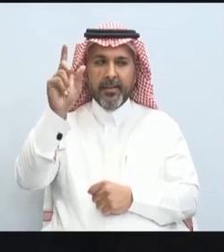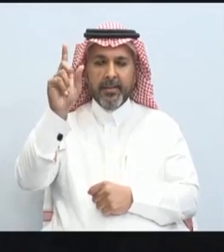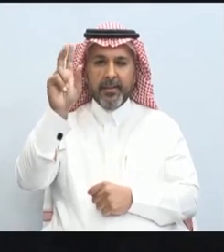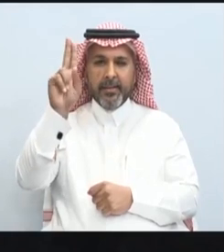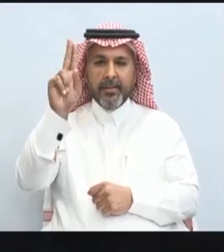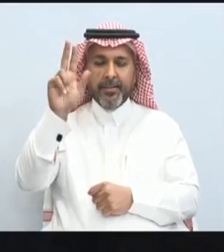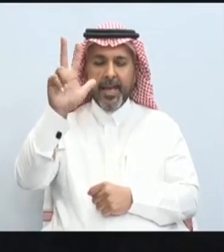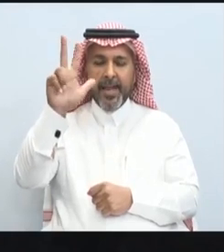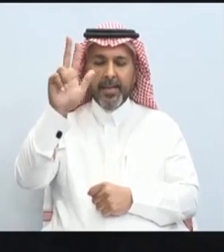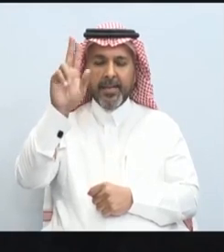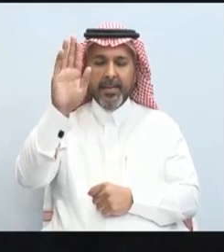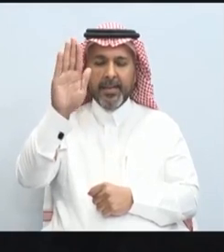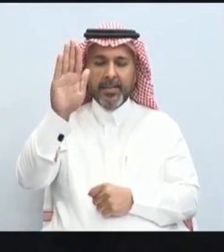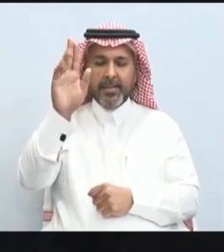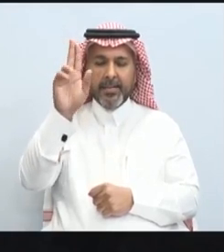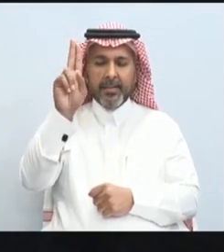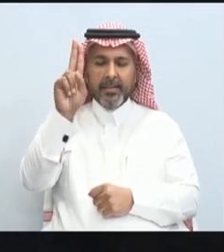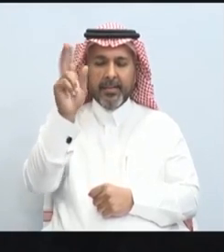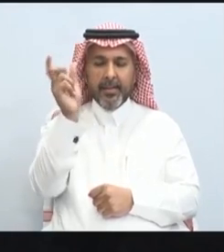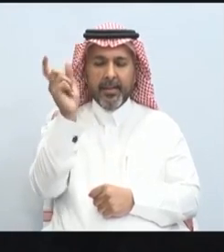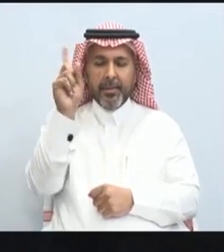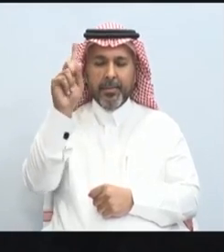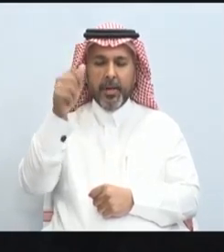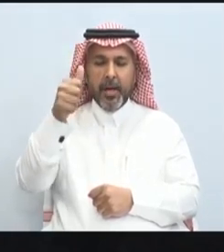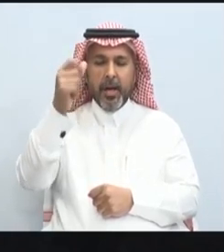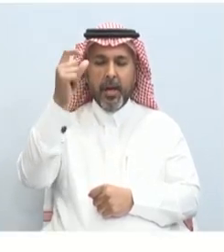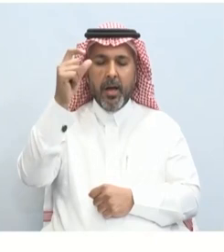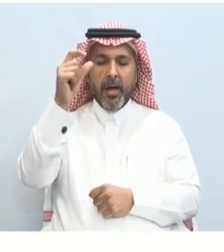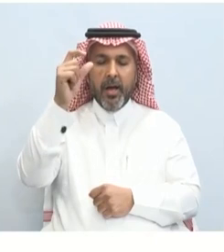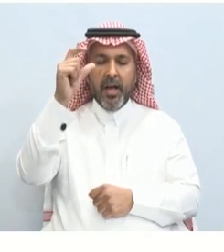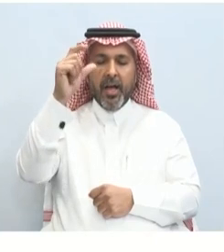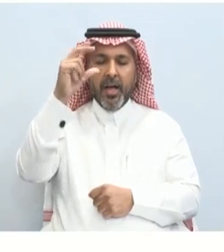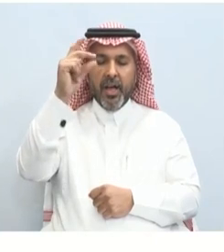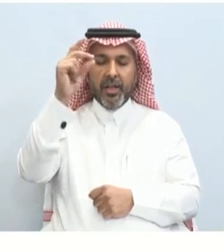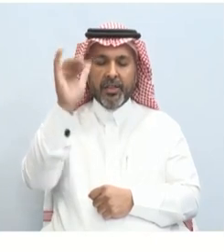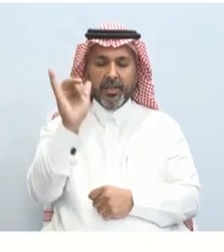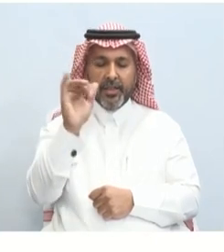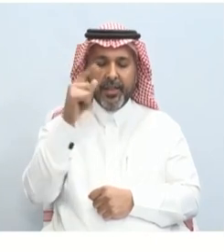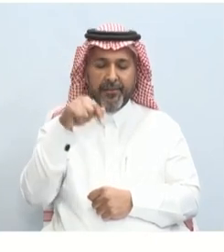والاستبدال الاستقرائي هل الاستنباطي صوري او مادي